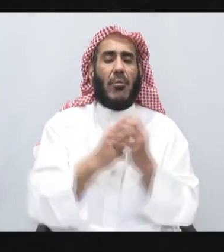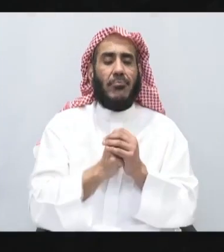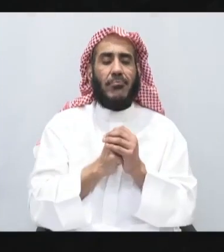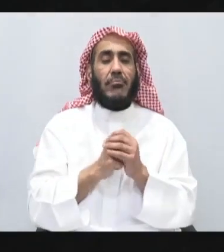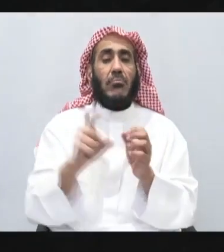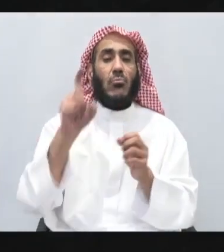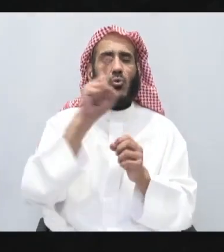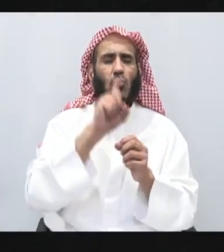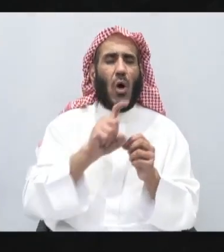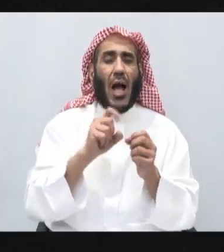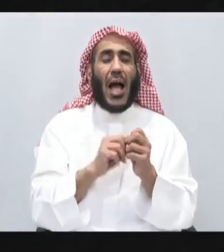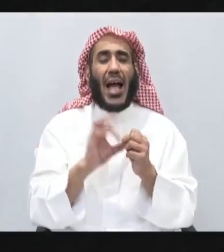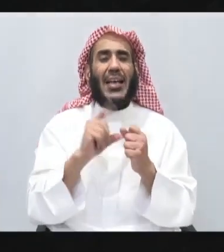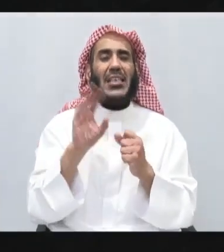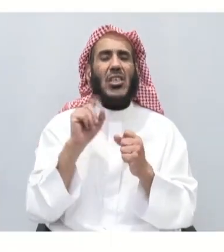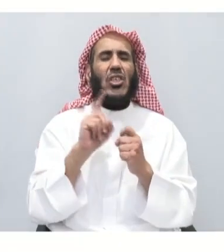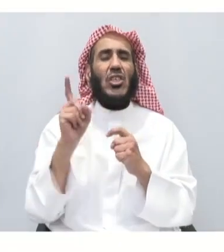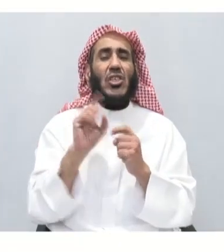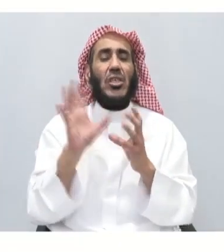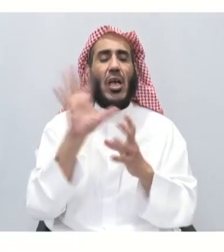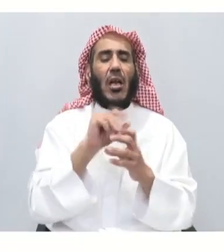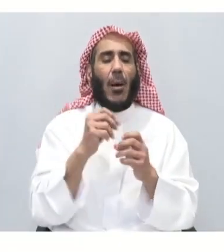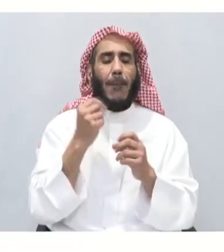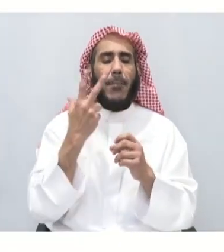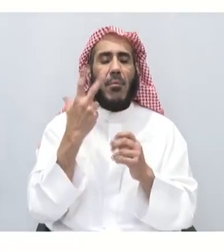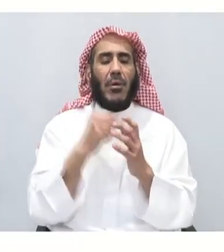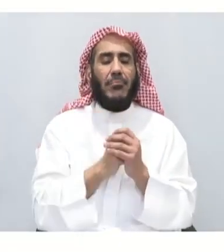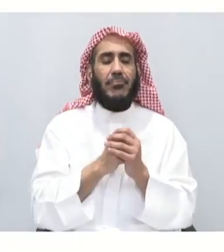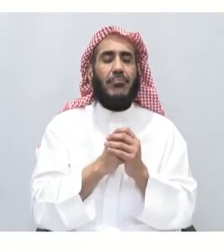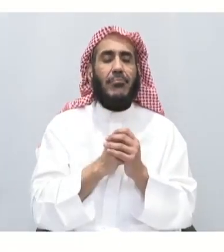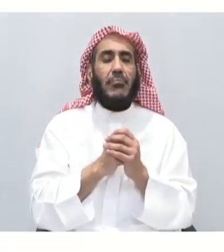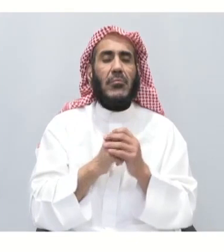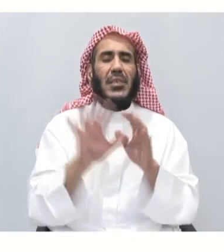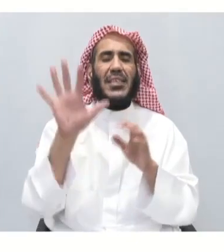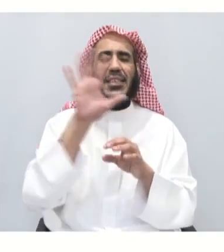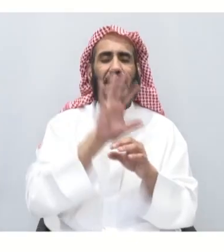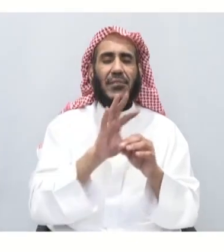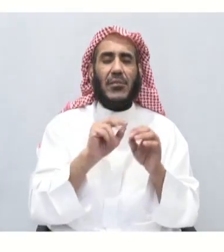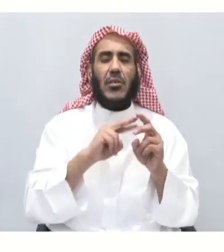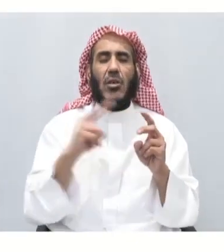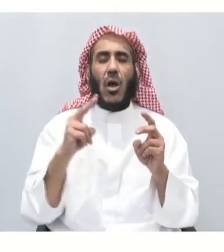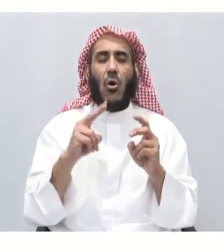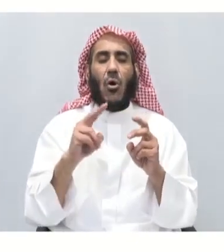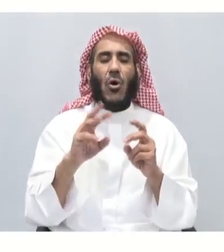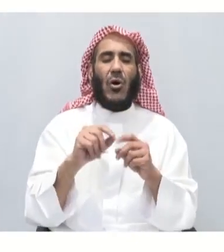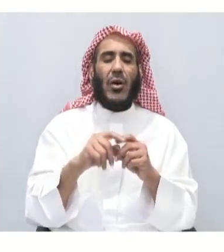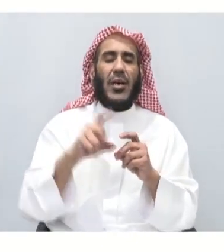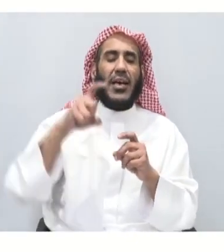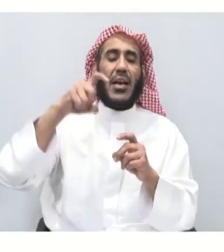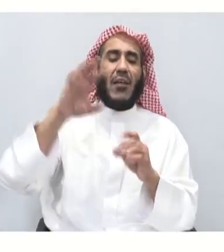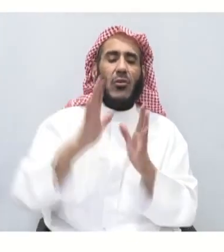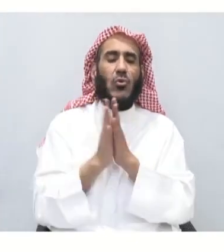سؤال الشكل رقم 8 الذي تطرقنا له قبل قليل صف او صفي نوع الرافعه في الصوره